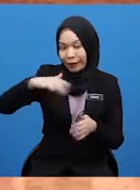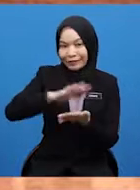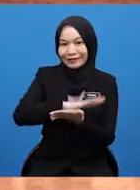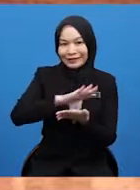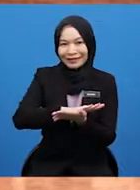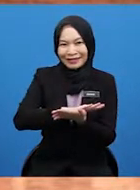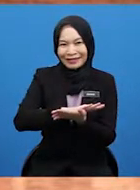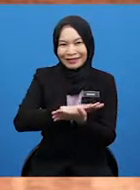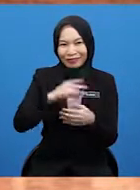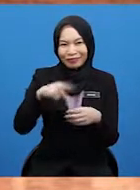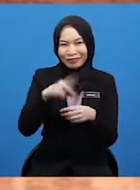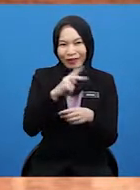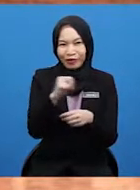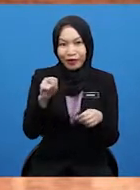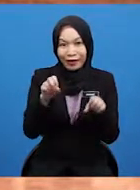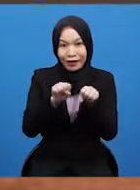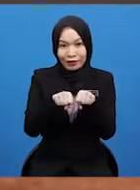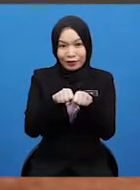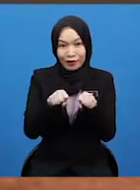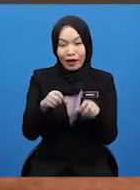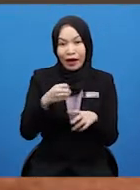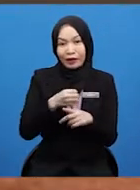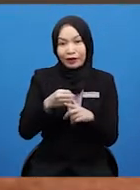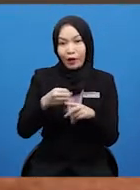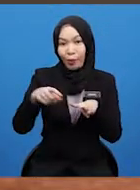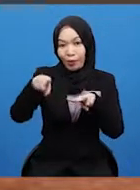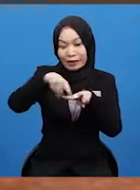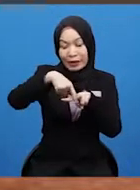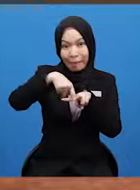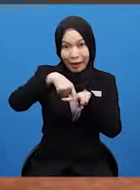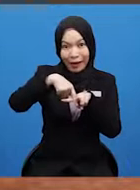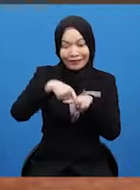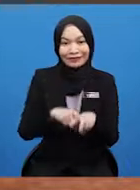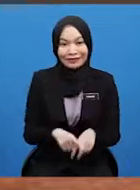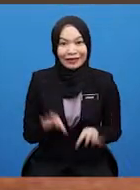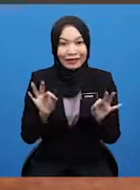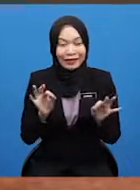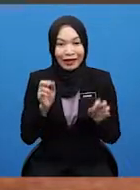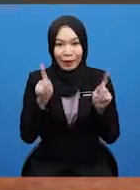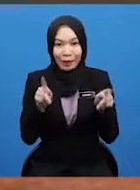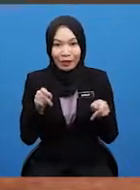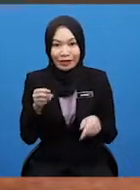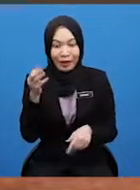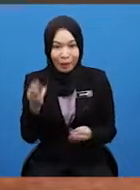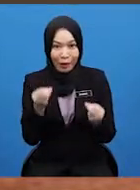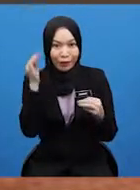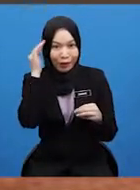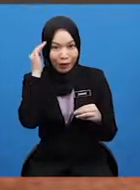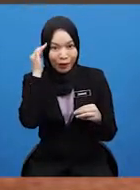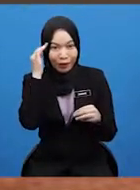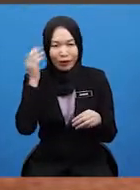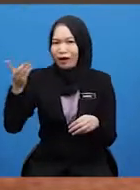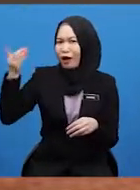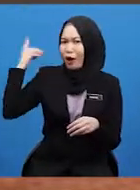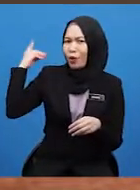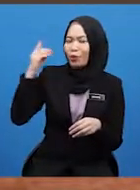kasut tempatan atau capal. Kalau pelajar nak tahu, dulu-dulu kan, saya